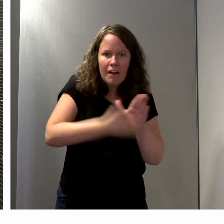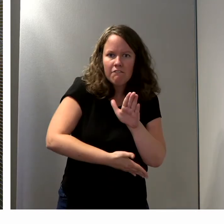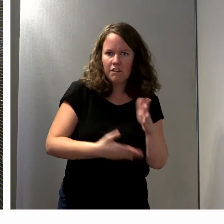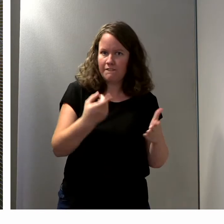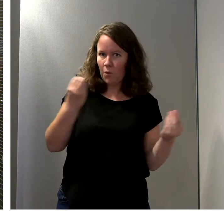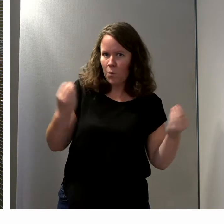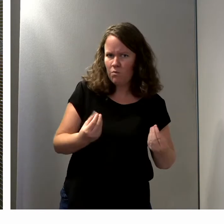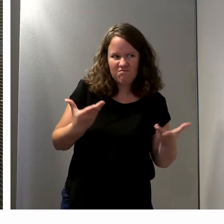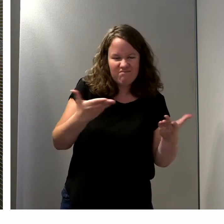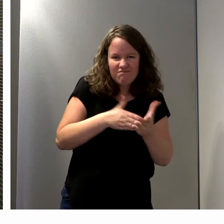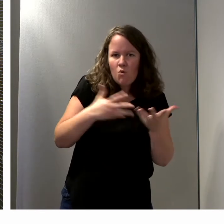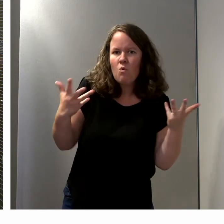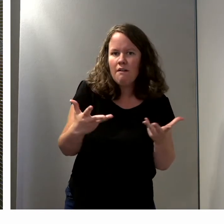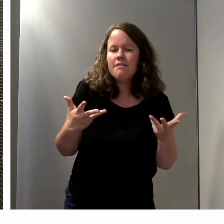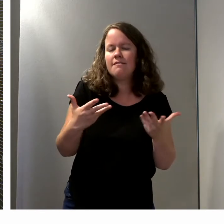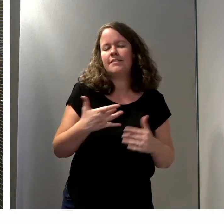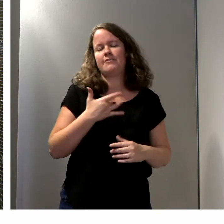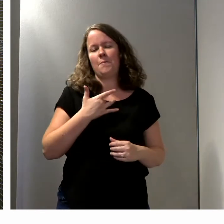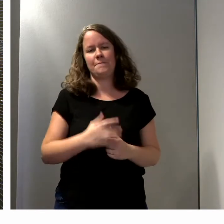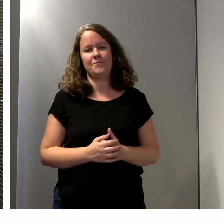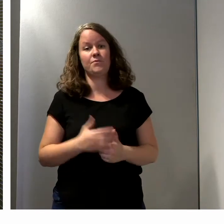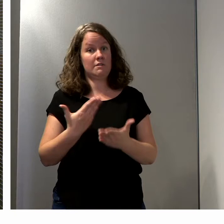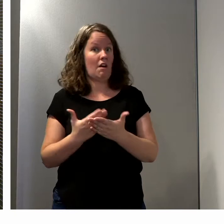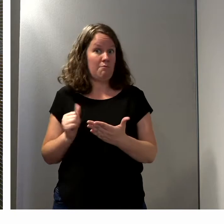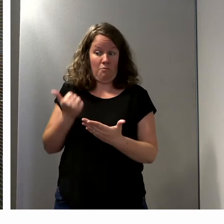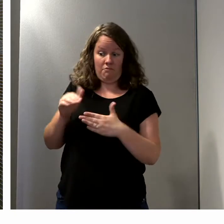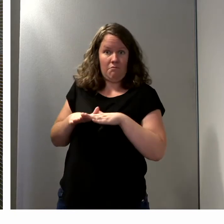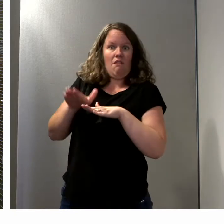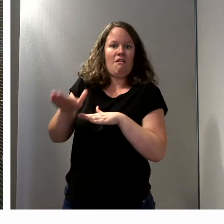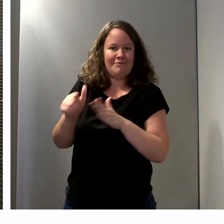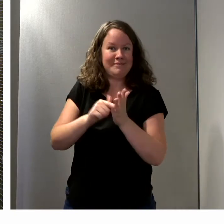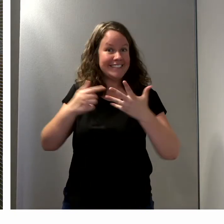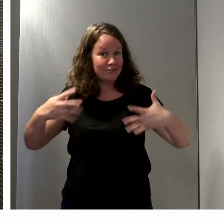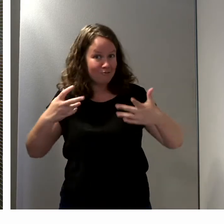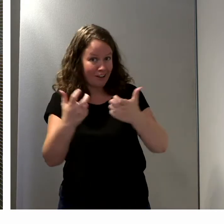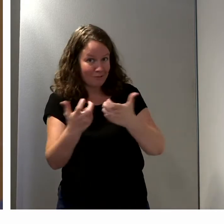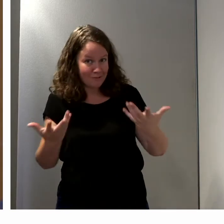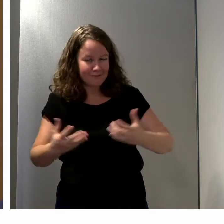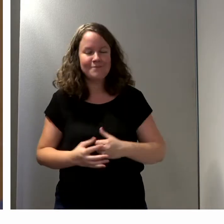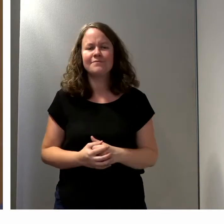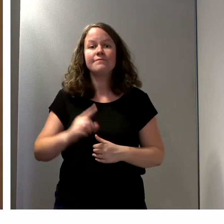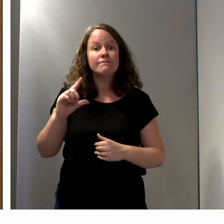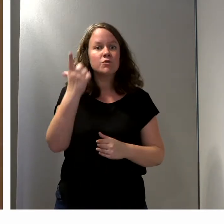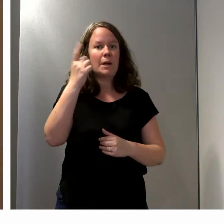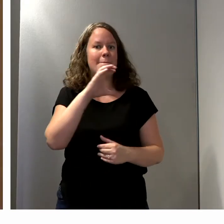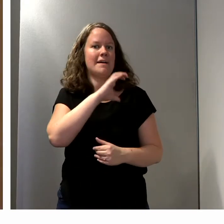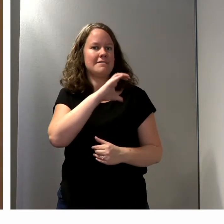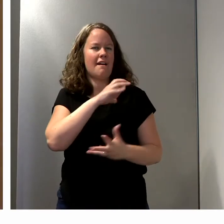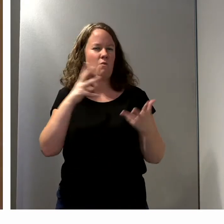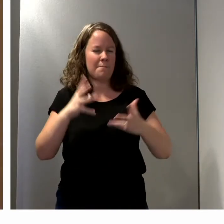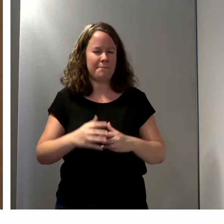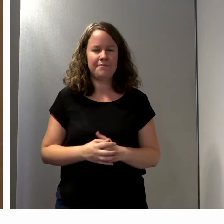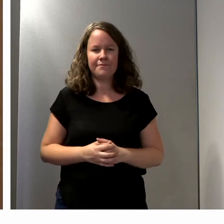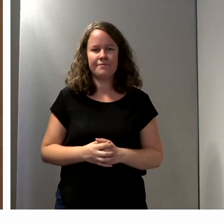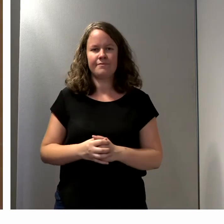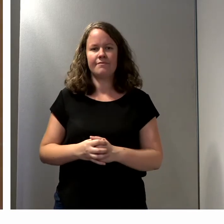Donc ça, c'est un premier volet, un premier dispositif qu'on a mis en place en 2019. Une deuxième chose qu'on essaye de pousser les